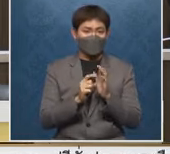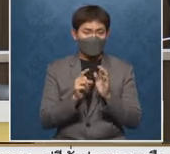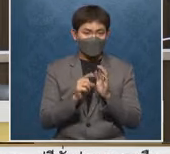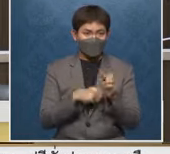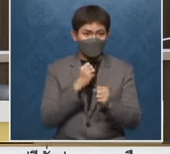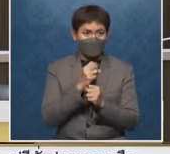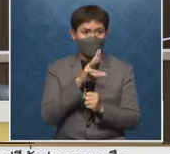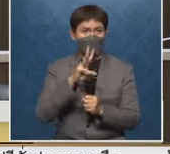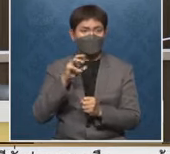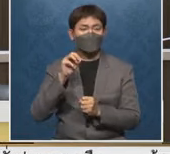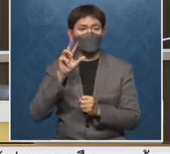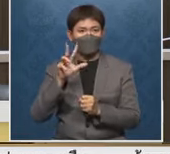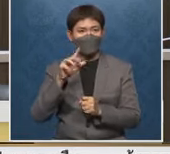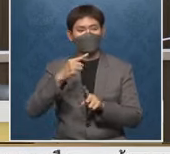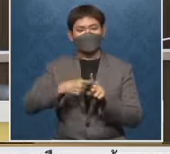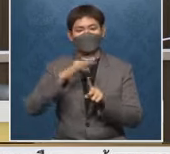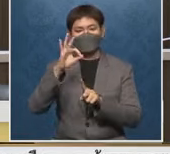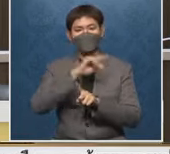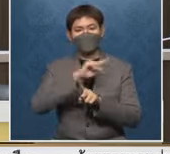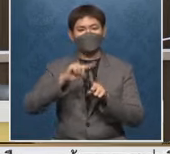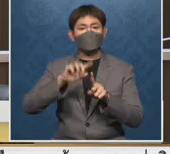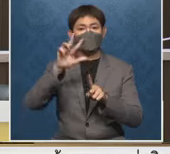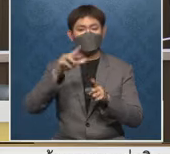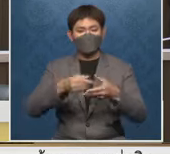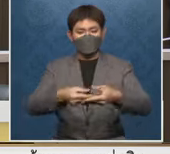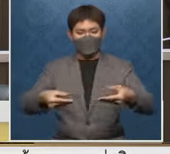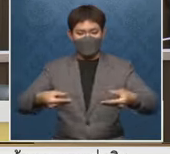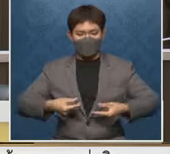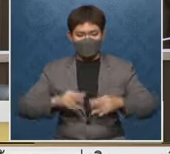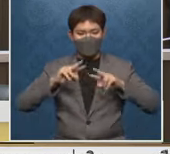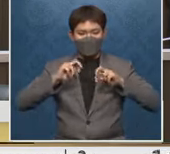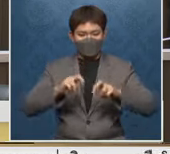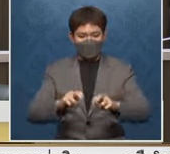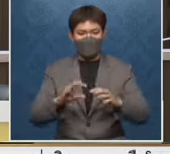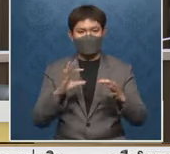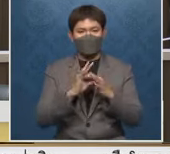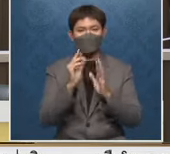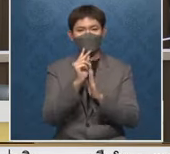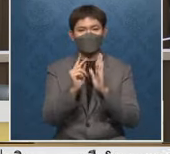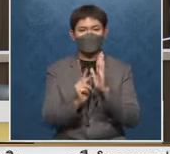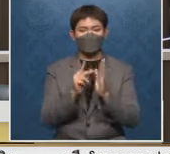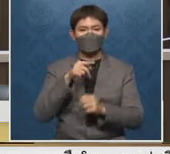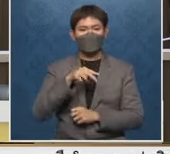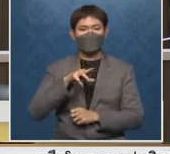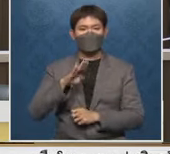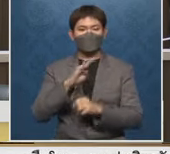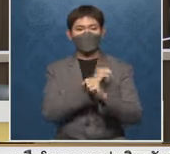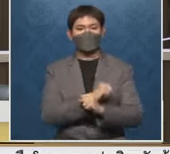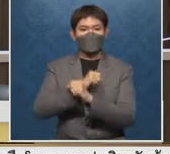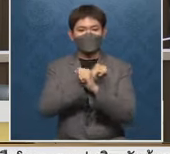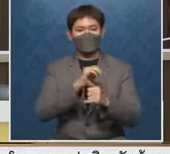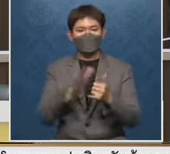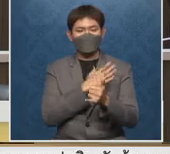2563วันที่3กันยายนรายงานการพิจารณาศึกษาเรื่องร่างพระราชบัญญัติป้องกันและปราบปรามการทรม